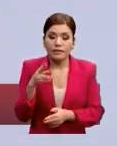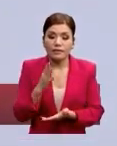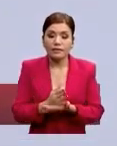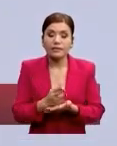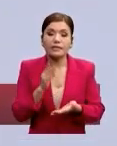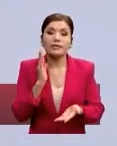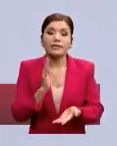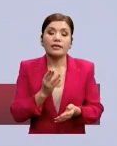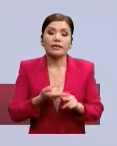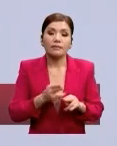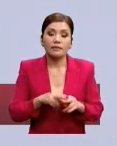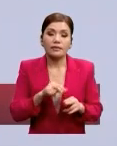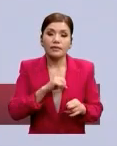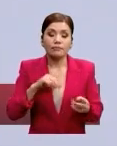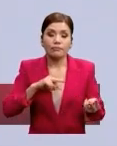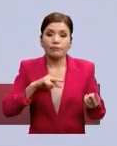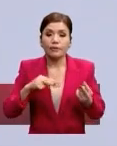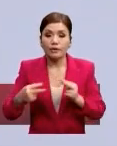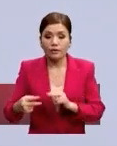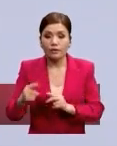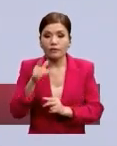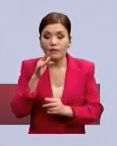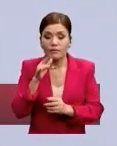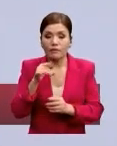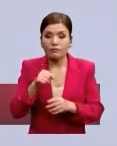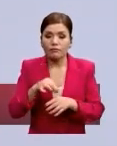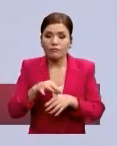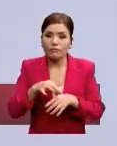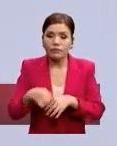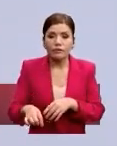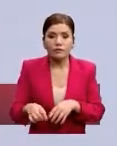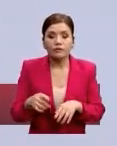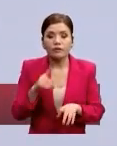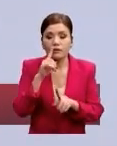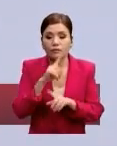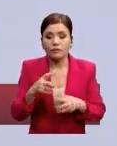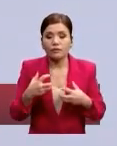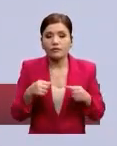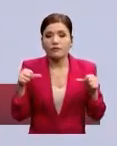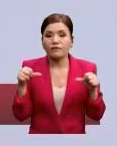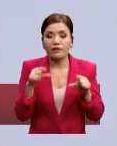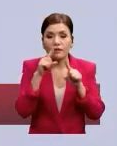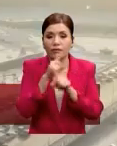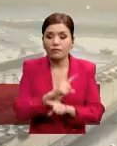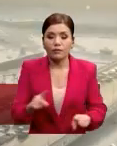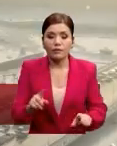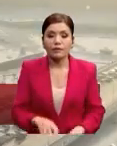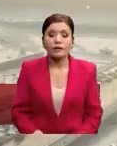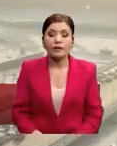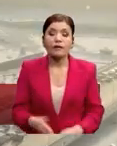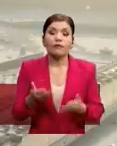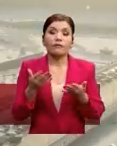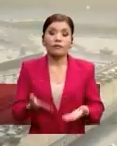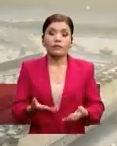говорю, здесь сам переход не будет болезненным для здоровья населения нашей республики.